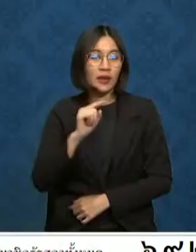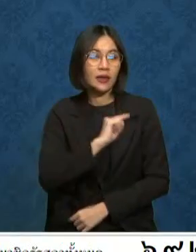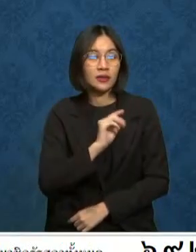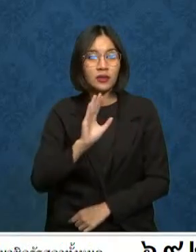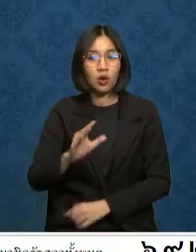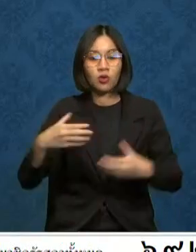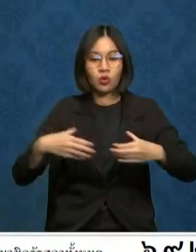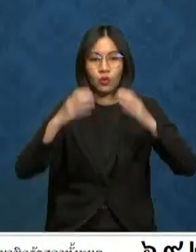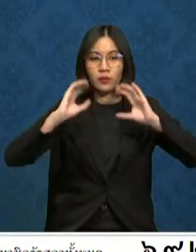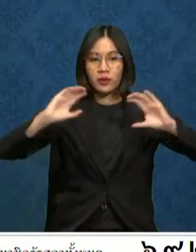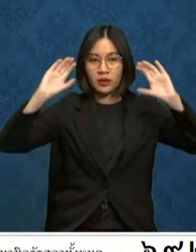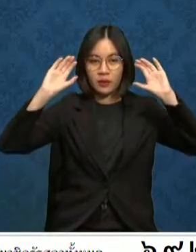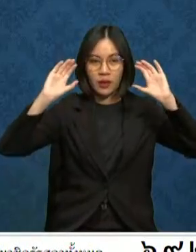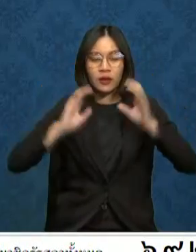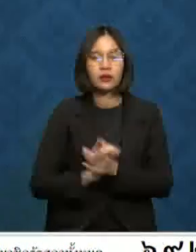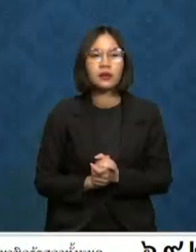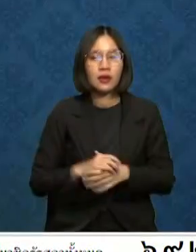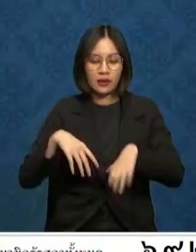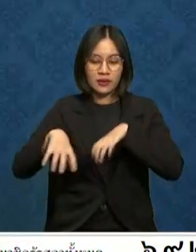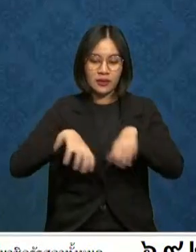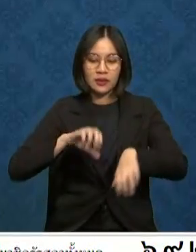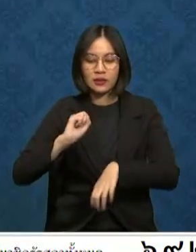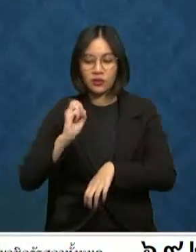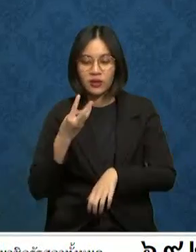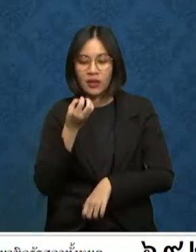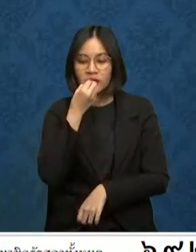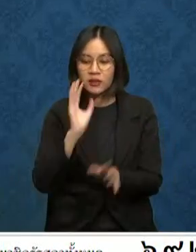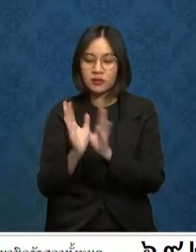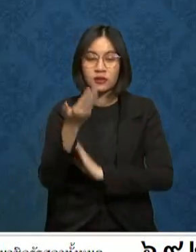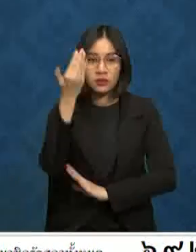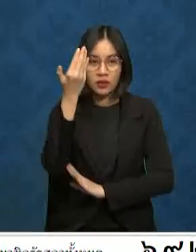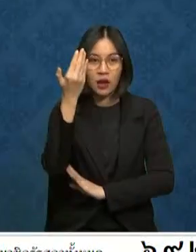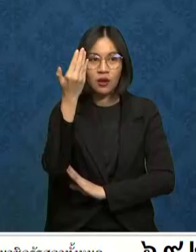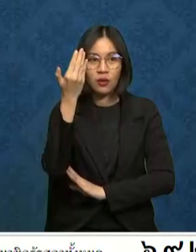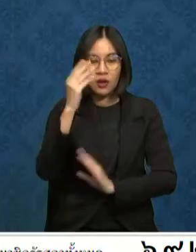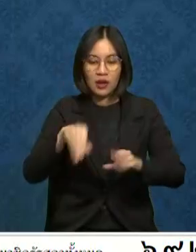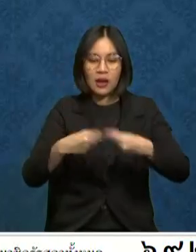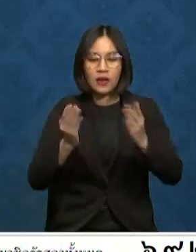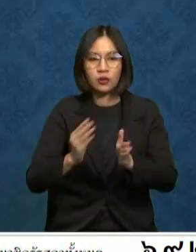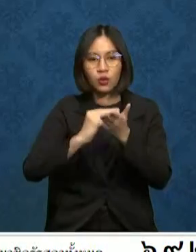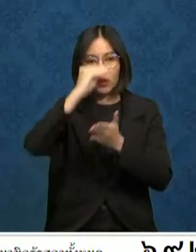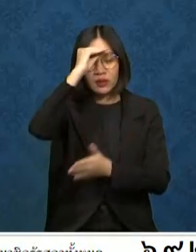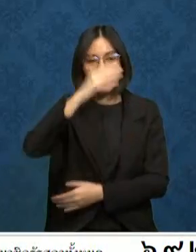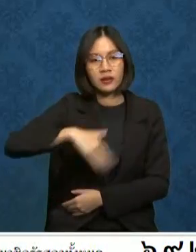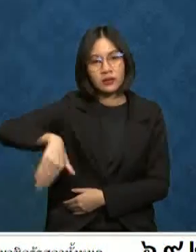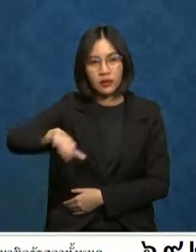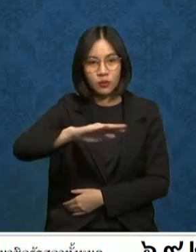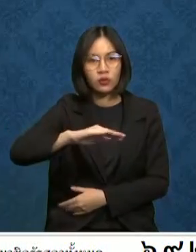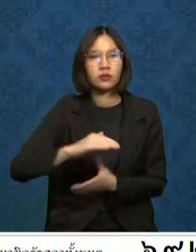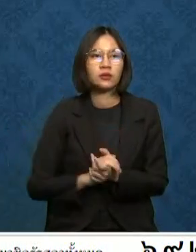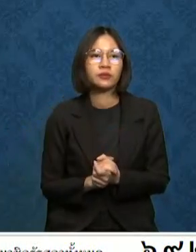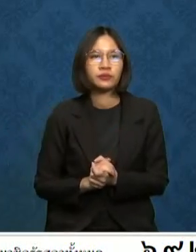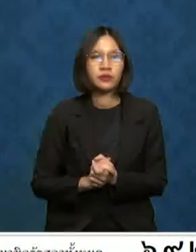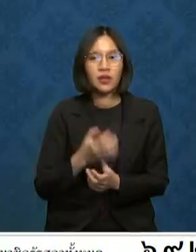ที่ของรัฐบาลที่จะจัดสรรสวัสดิการอาหารเช้าให้แก่เด็กนักเรียนทุกคนได้รับ